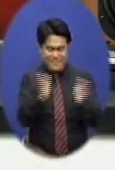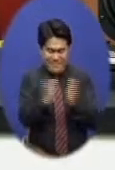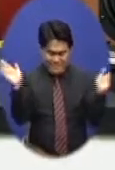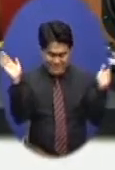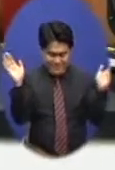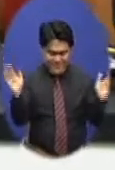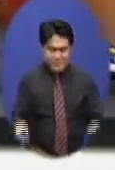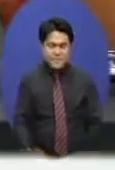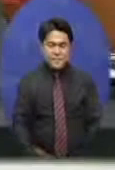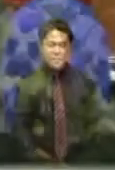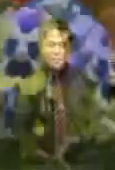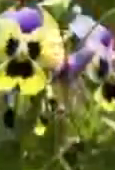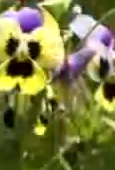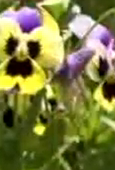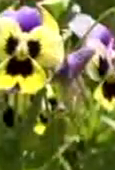음악 주세요.